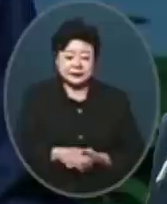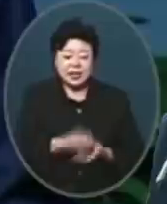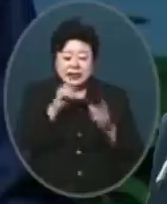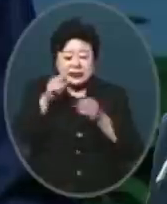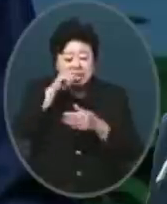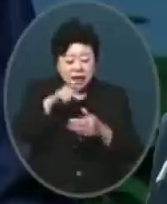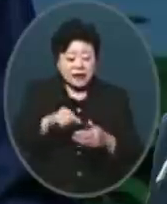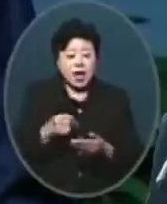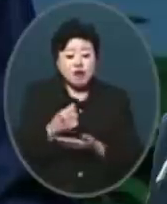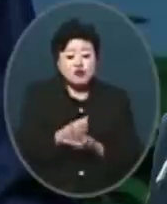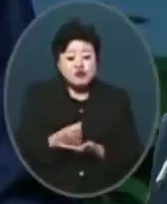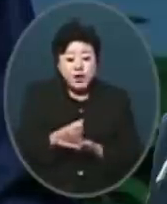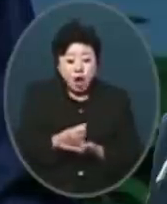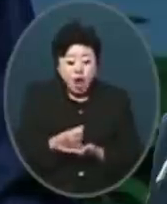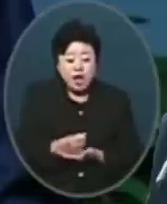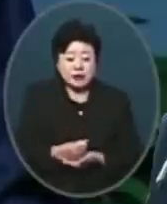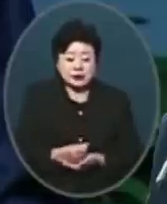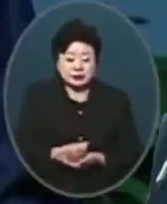생활과 운명을